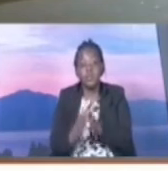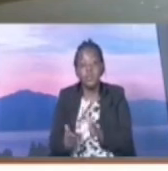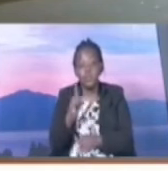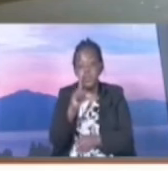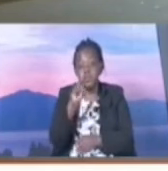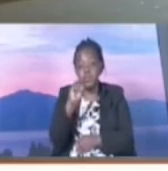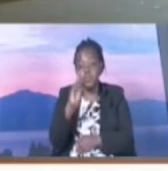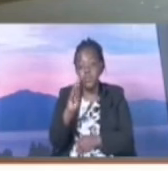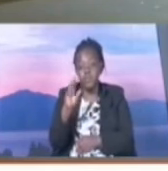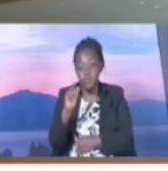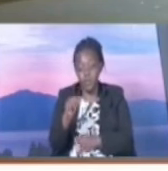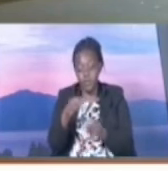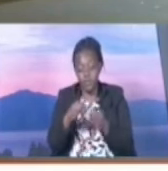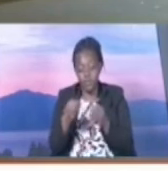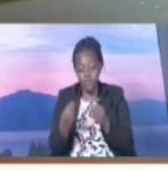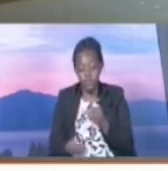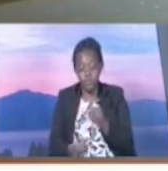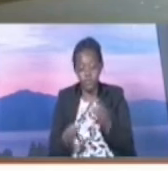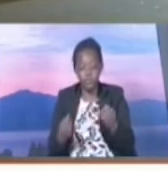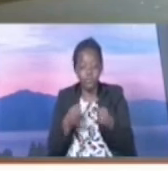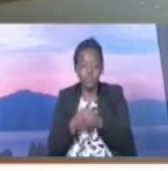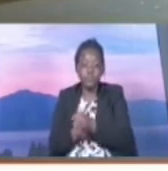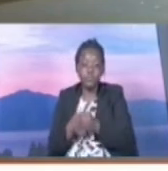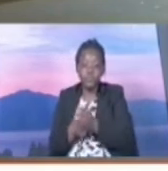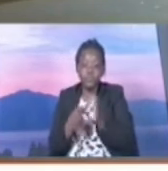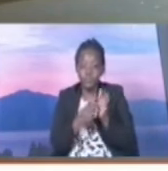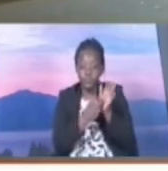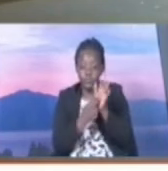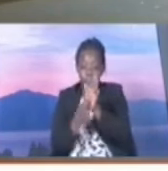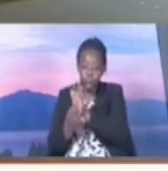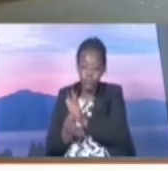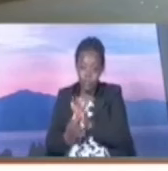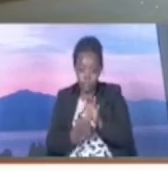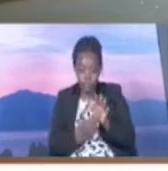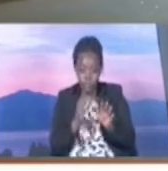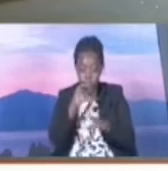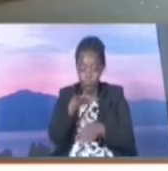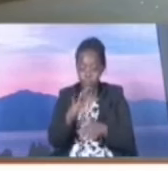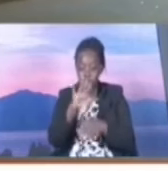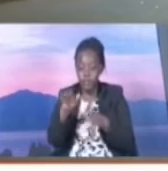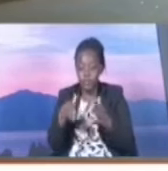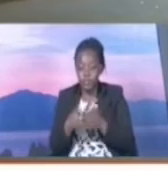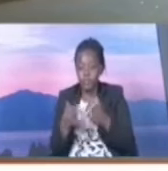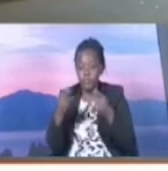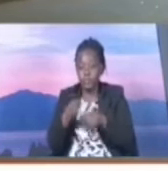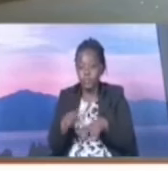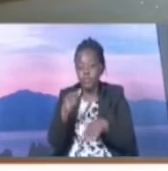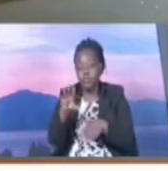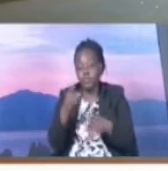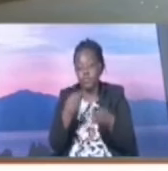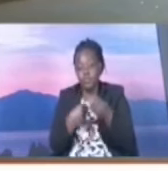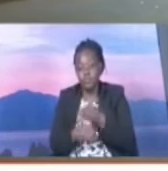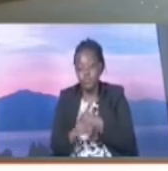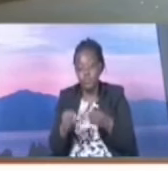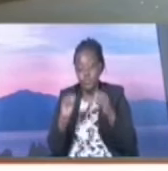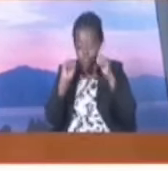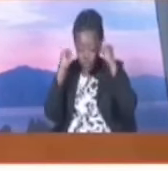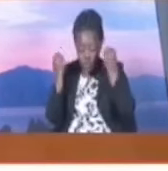events check ey'okuvujjirira omwoleso guno nga bino byonna bibadde ku dduuka lyabwe